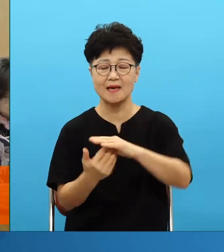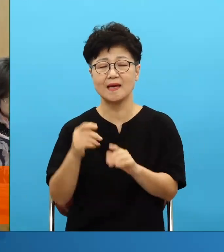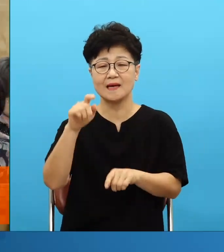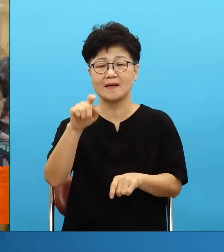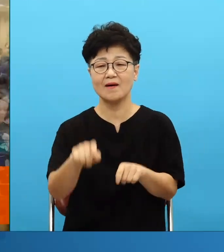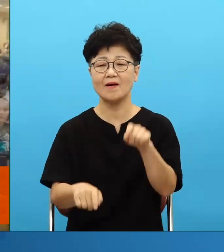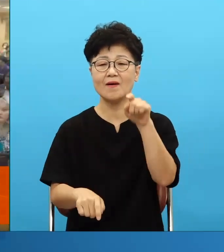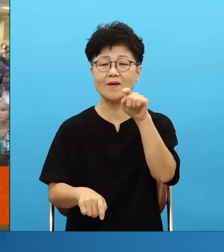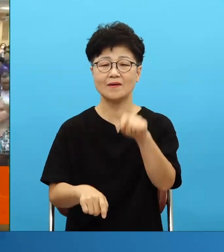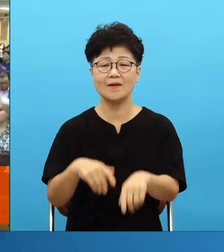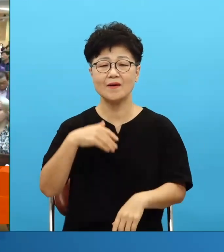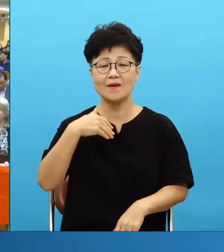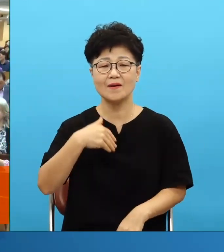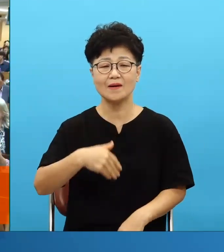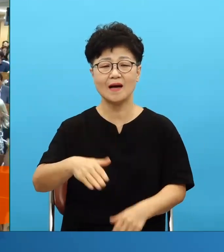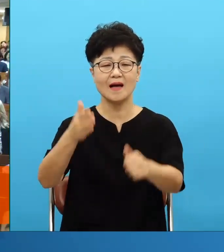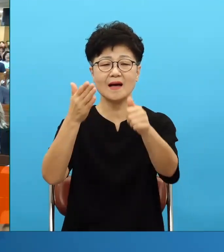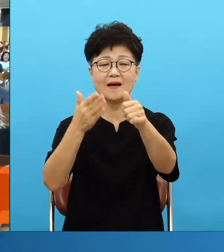이루리.